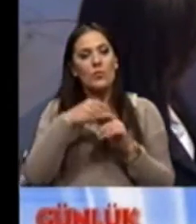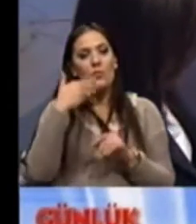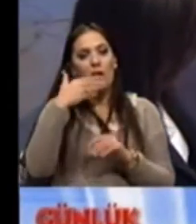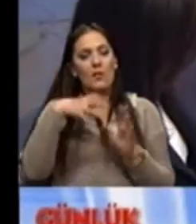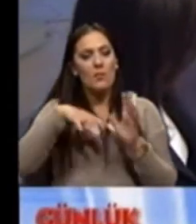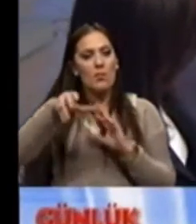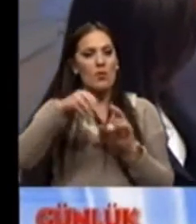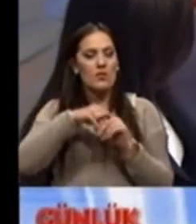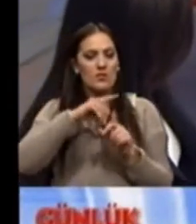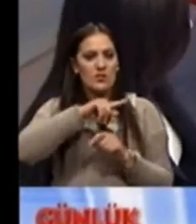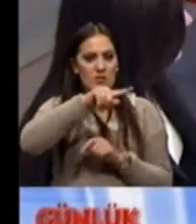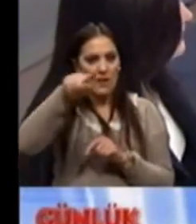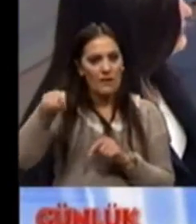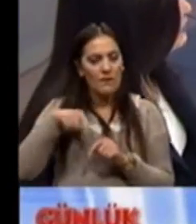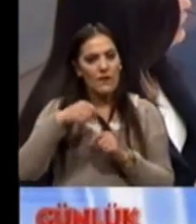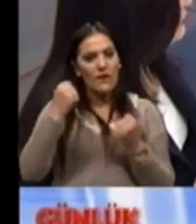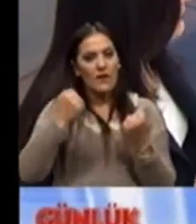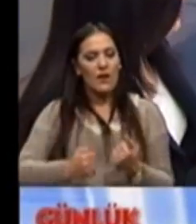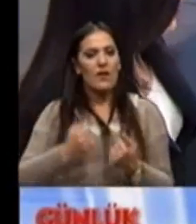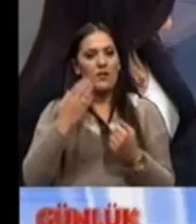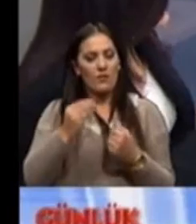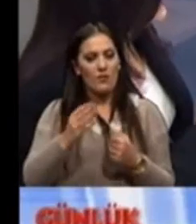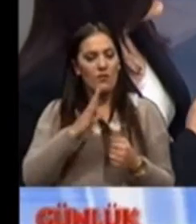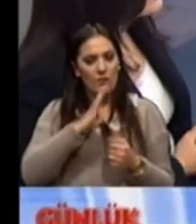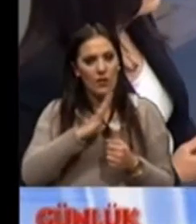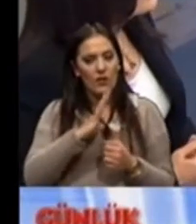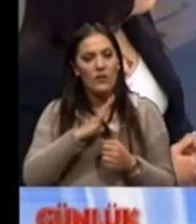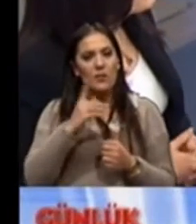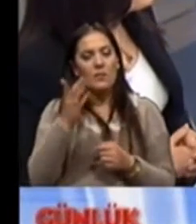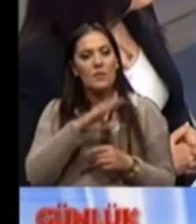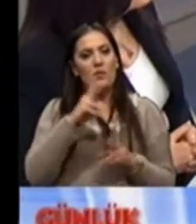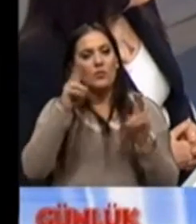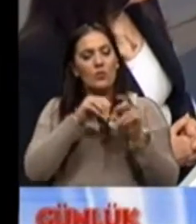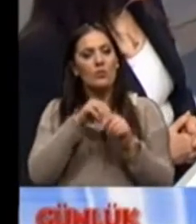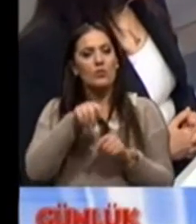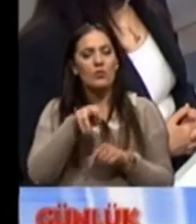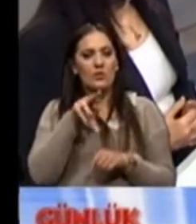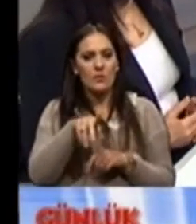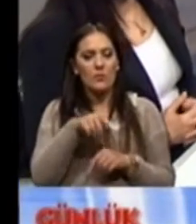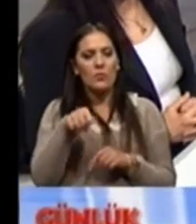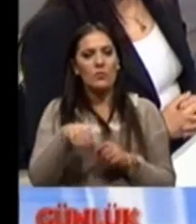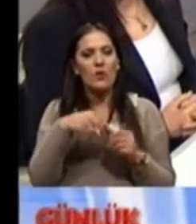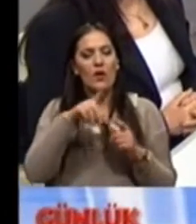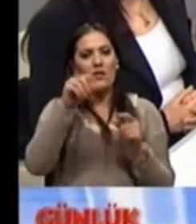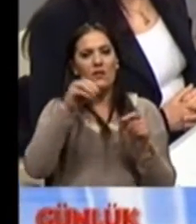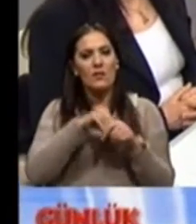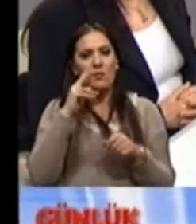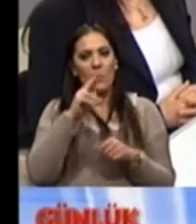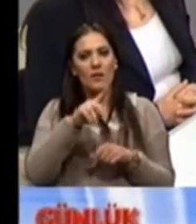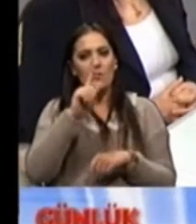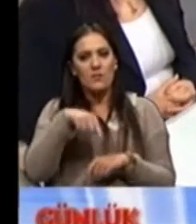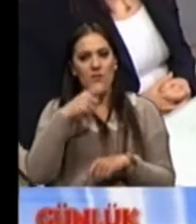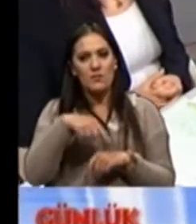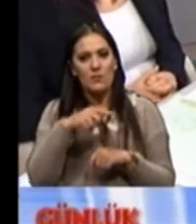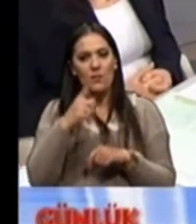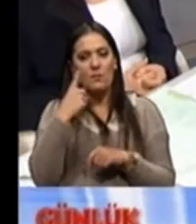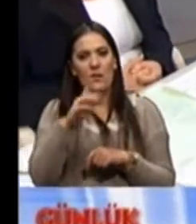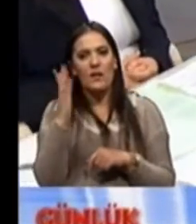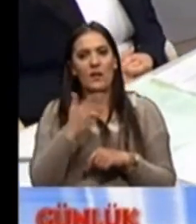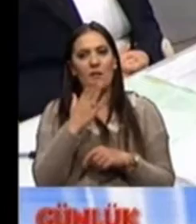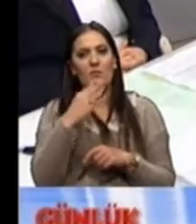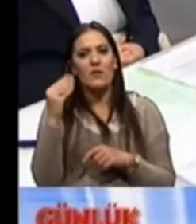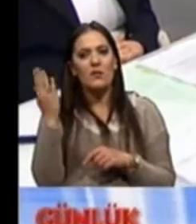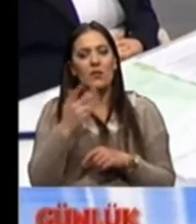bölgesinde ve çevresinde yerleşmiş durumda. Bir başka konu da bu şekilde. Yani bu haritaya baktığımızda binlerce, milyonlarca